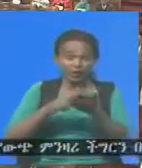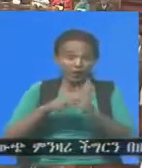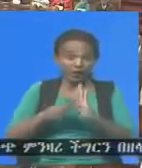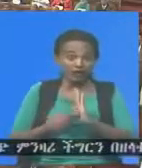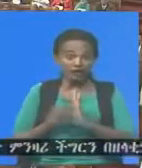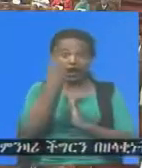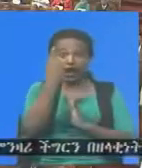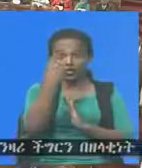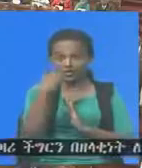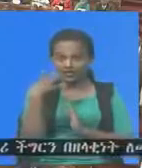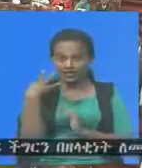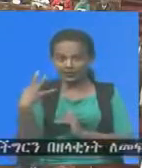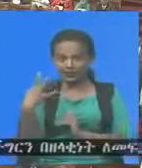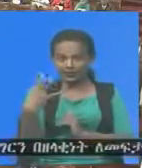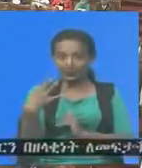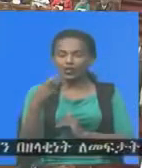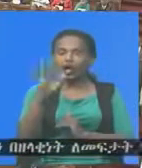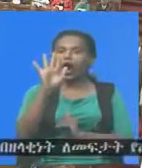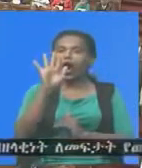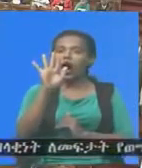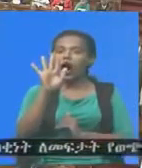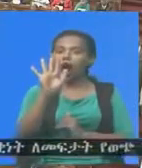አንድ ግለሰብ